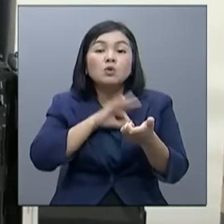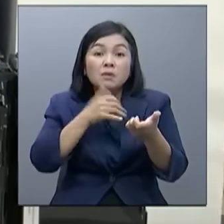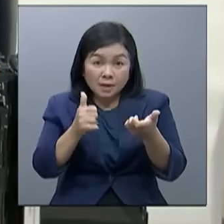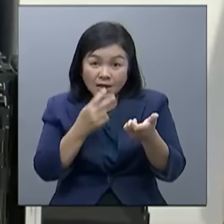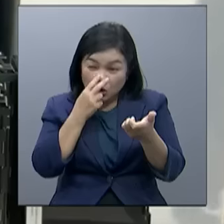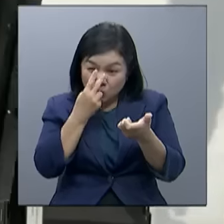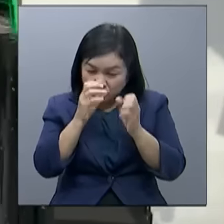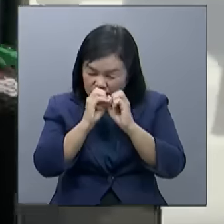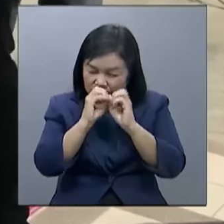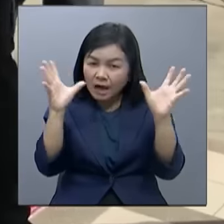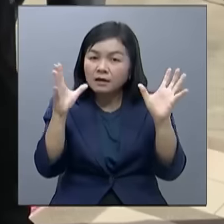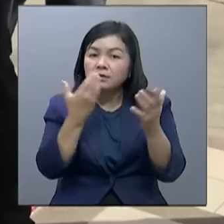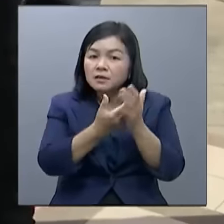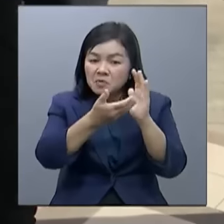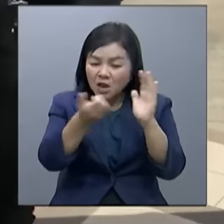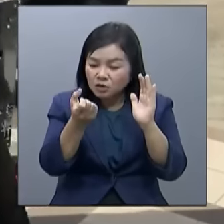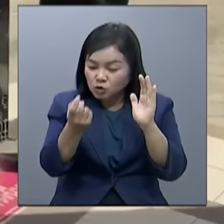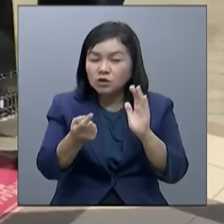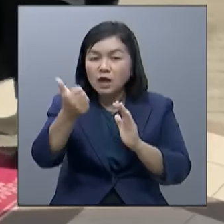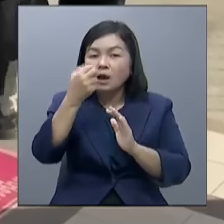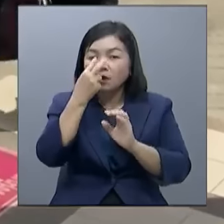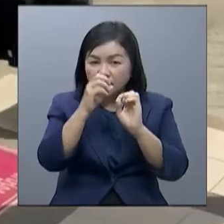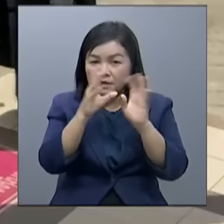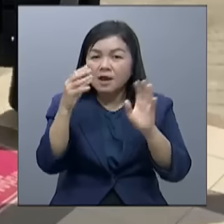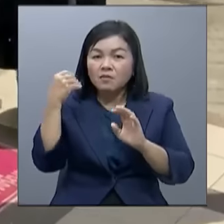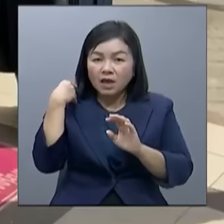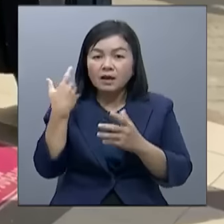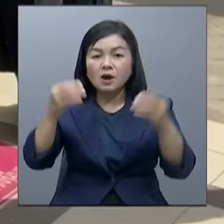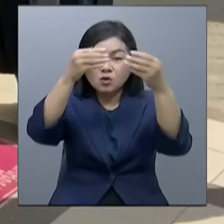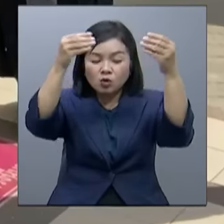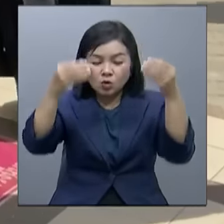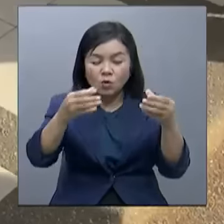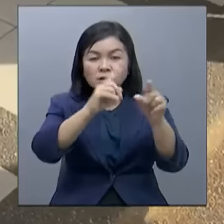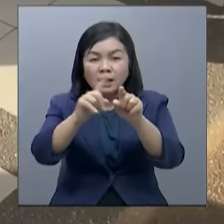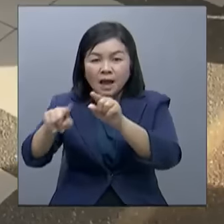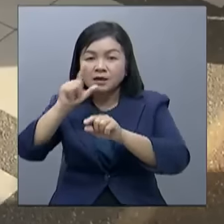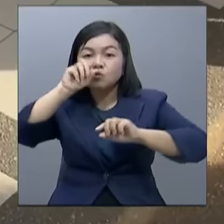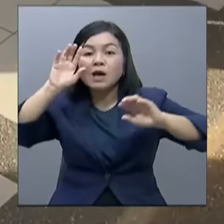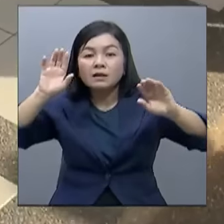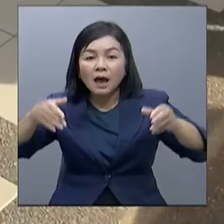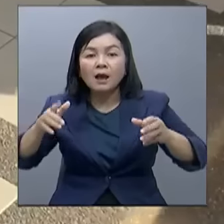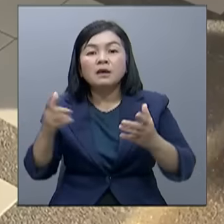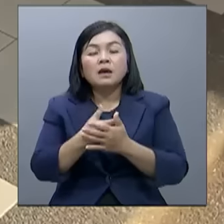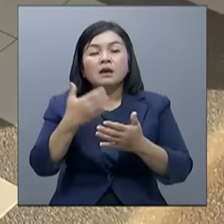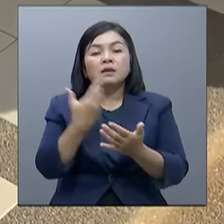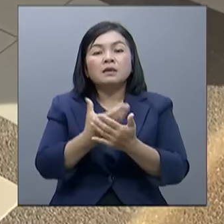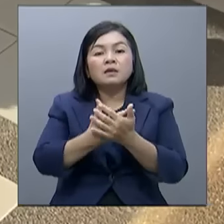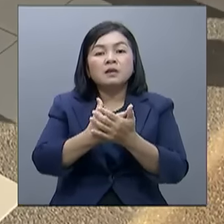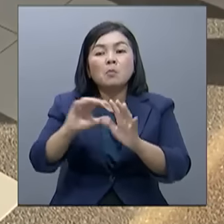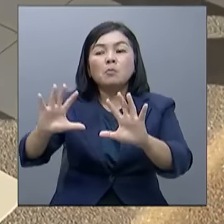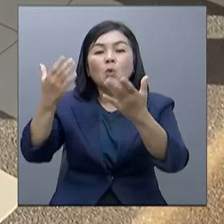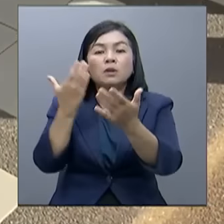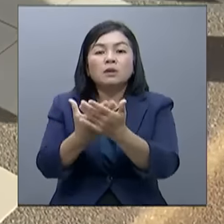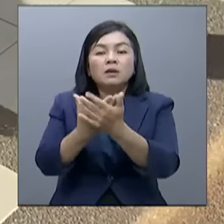ขอมาธนาคารเบิกเงินสดกลับไปดีกว่าและตู้ ATM หลายๆตู้ในชัยนาทตอนนี้เงินหมดไม่มีเงินจะจ่าย